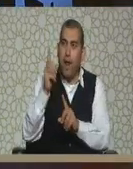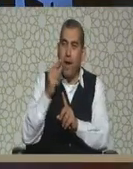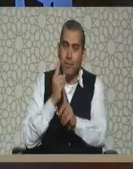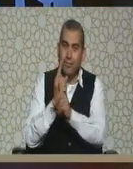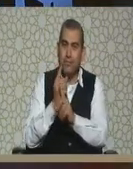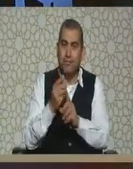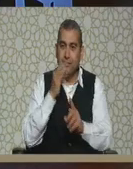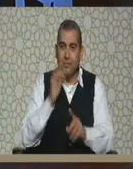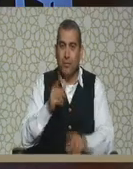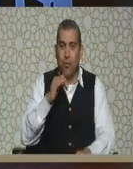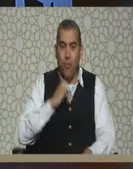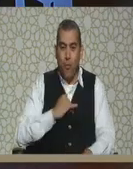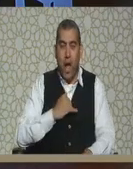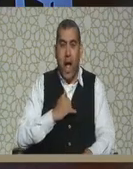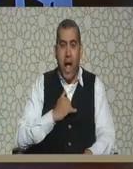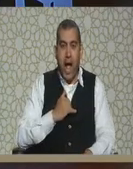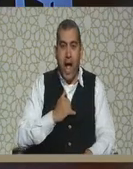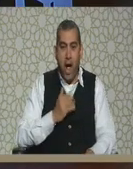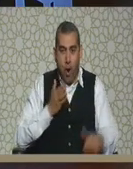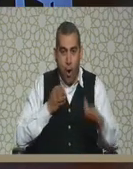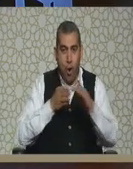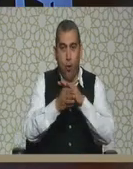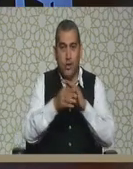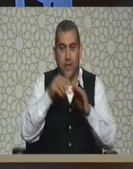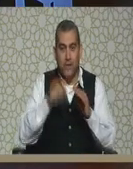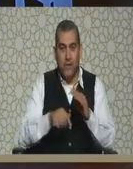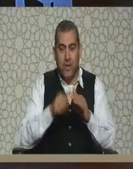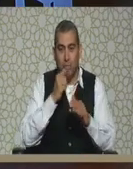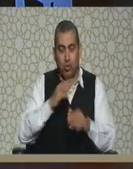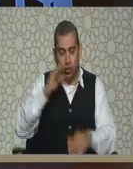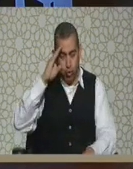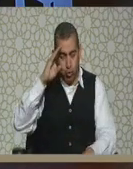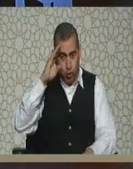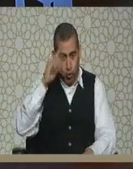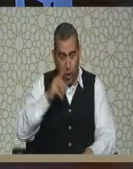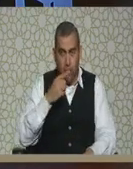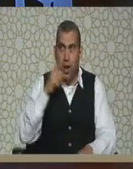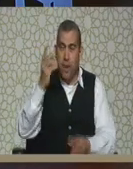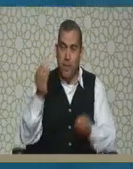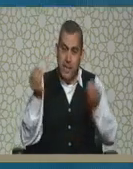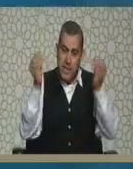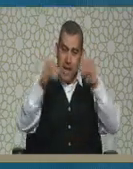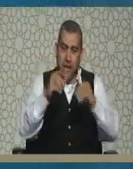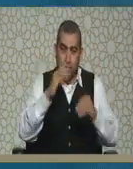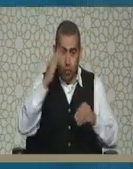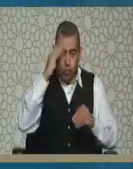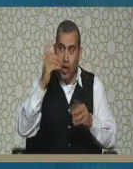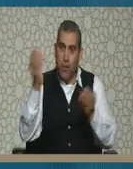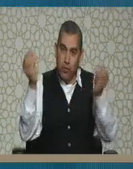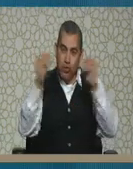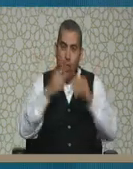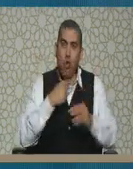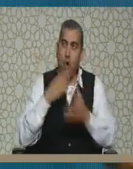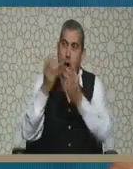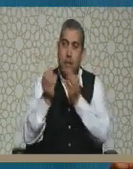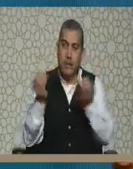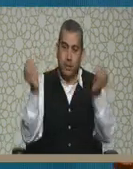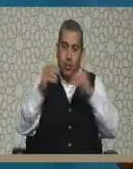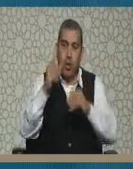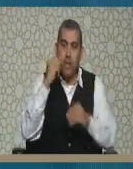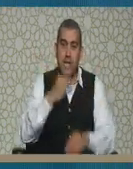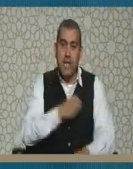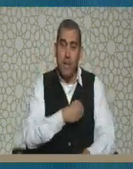وكانه يدخل فييه ولئن شكرتم لازيدنكم ازيدكم شوق وحب لله سبحانه وتعالى اذا كان الايمان هو